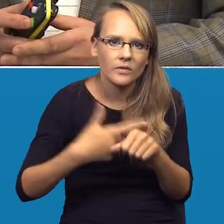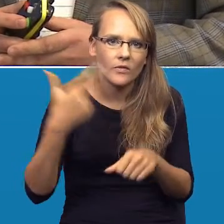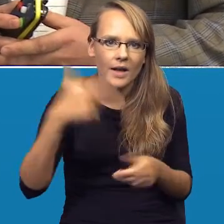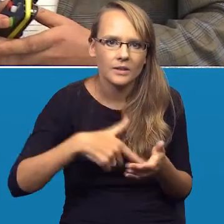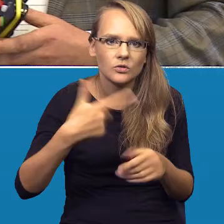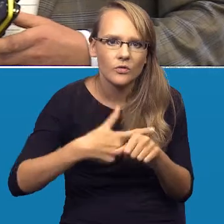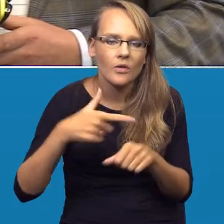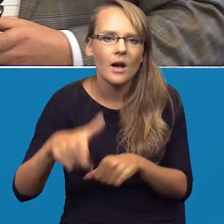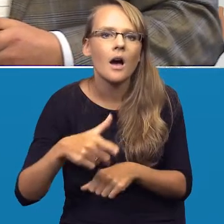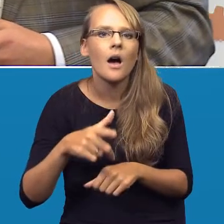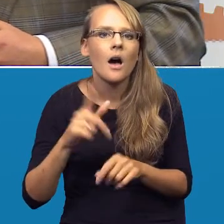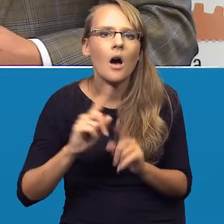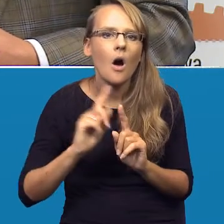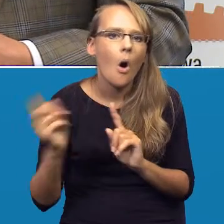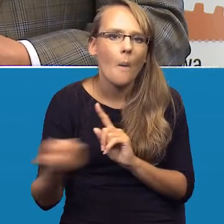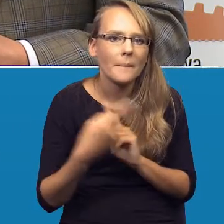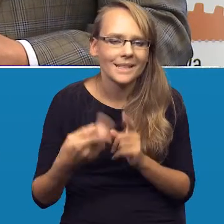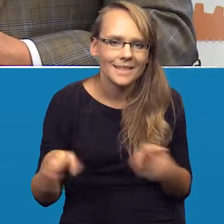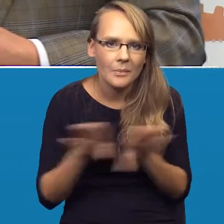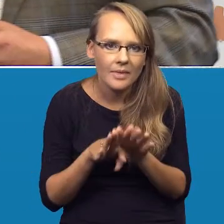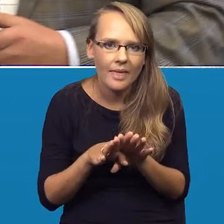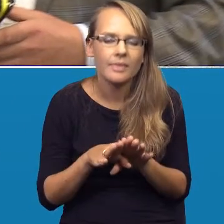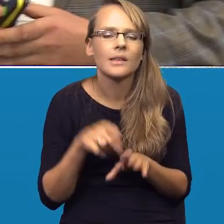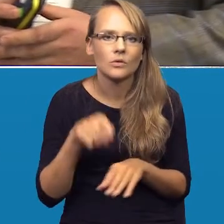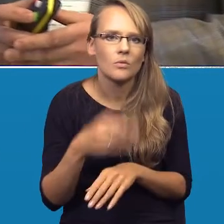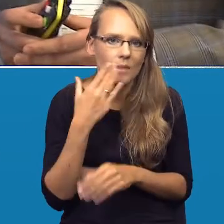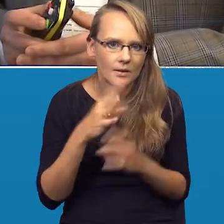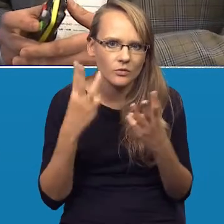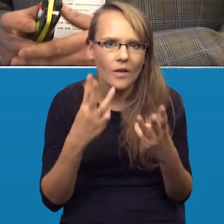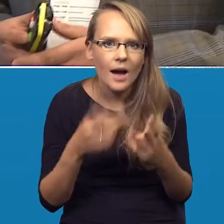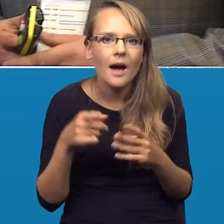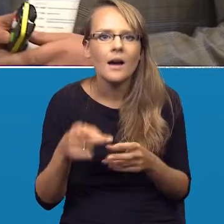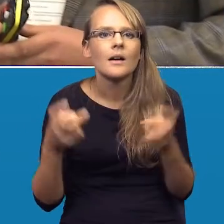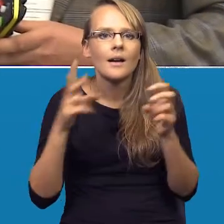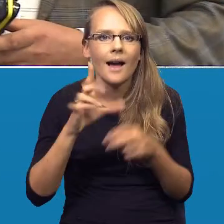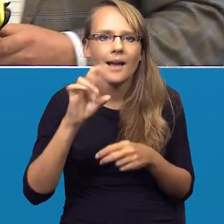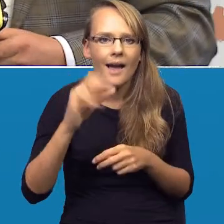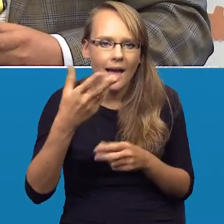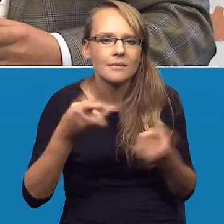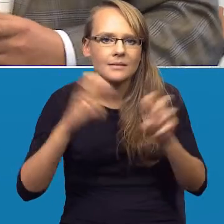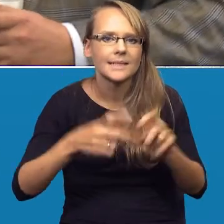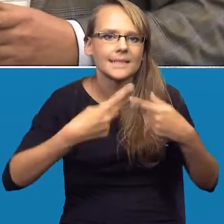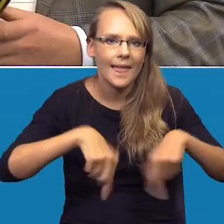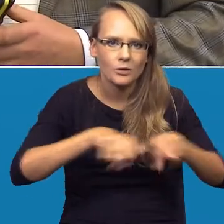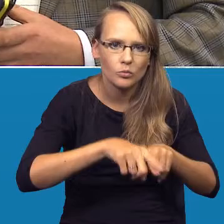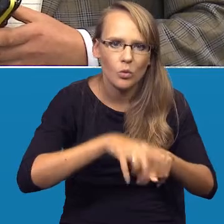obszar gospodarki obiegu zamkniętego. Jest to obszar bardzo istotny i powstał nawet w KGHM-ie zespół do